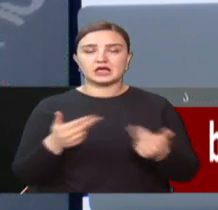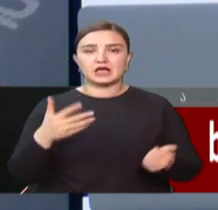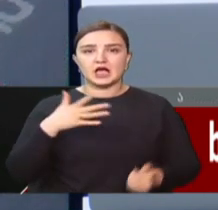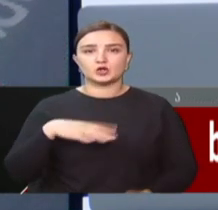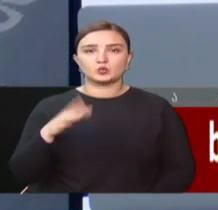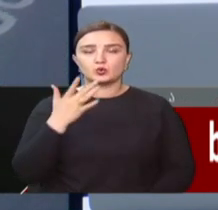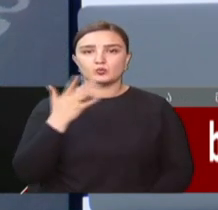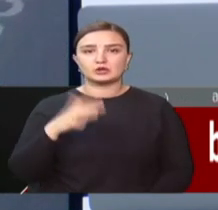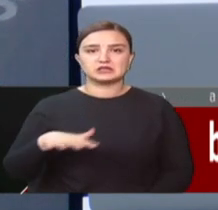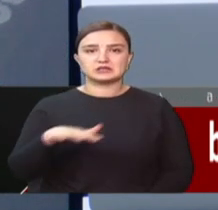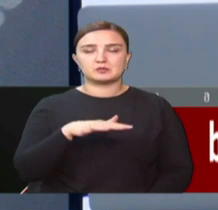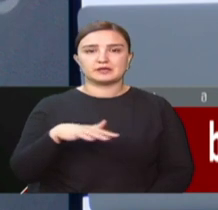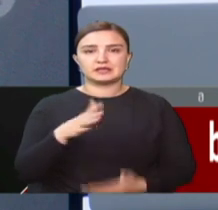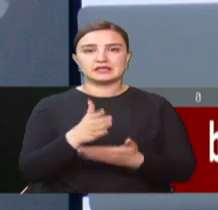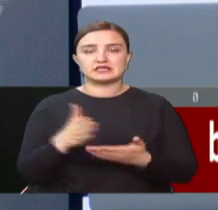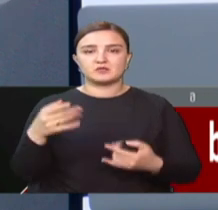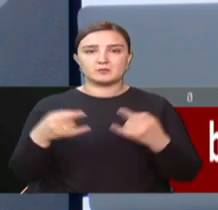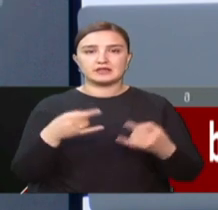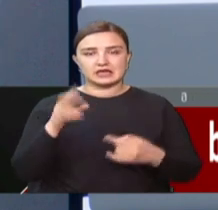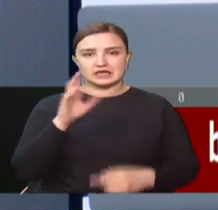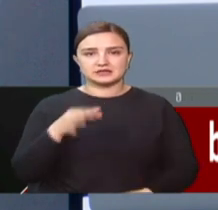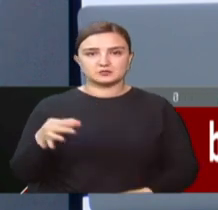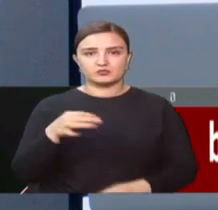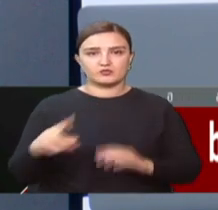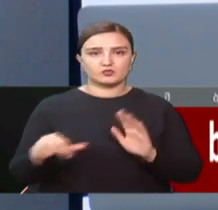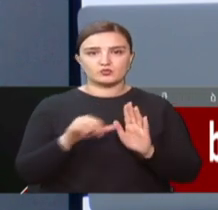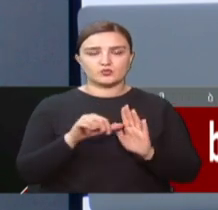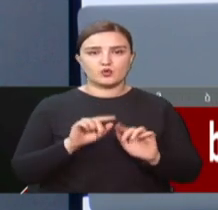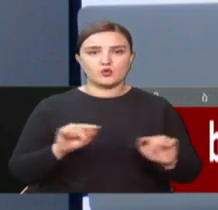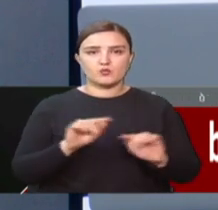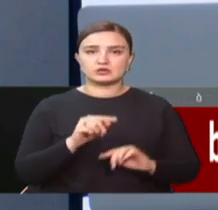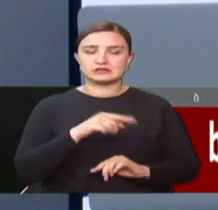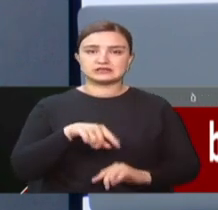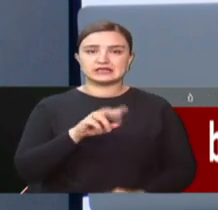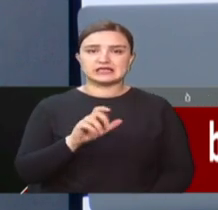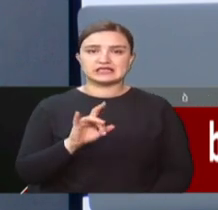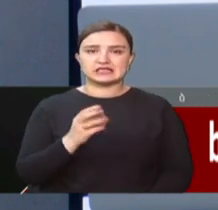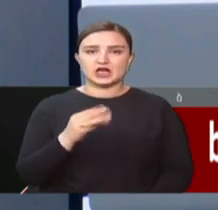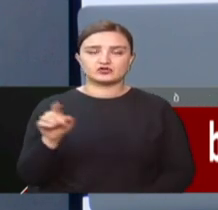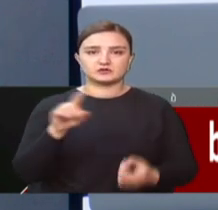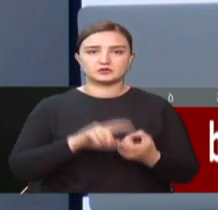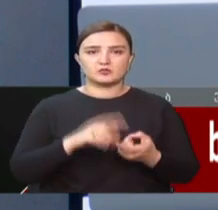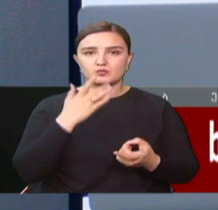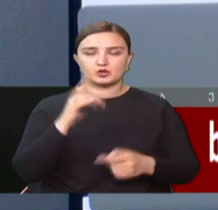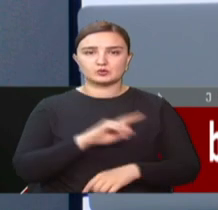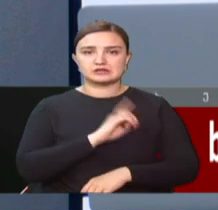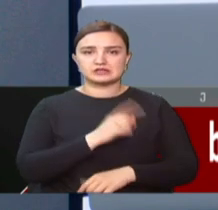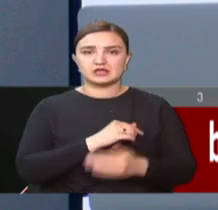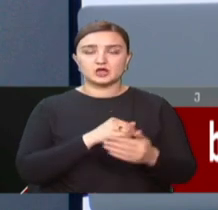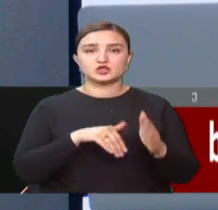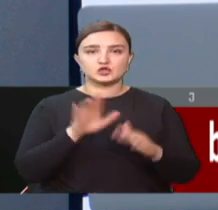პოლიტიკური სპექტრის ნაწილის მედიის და მესამე სექტორის დახმარება, ოპოზიციის ნაწილი კეზერაშვილთან ასოცირებულ პოლიტიკურ ძალებს